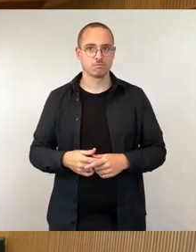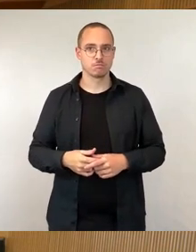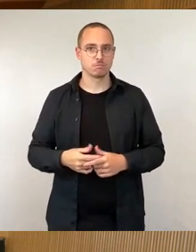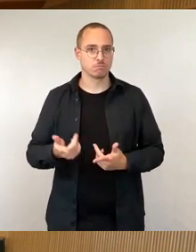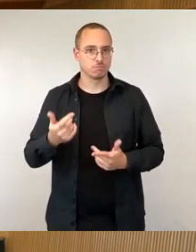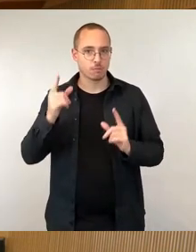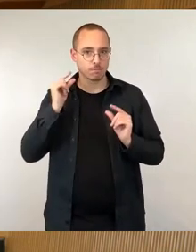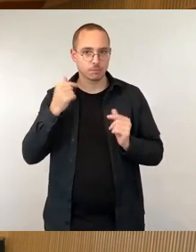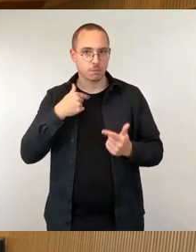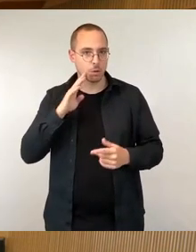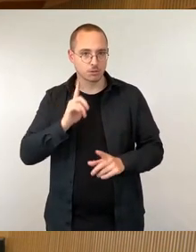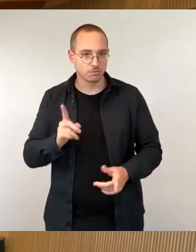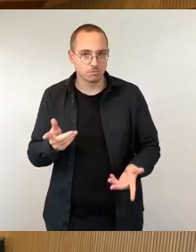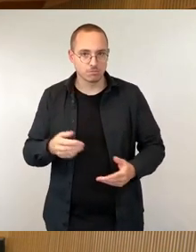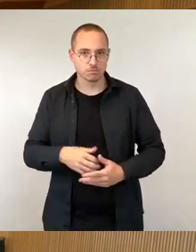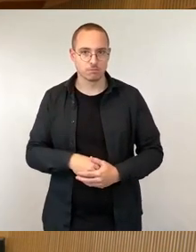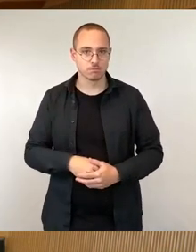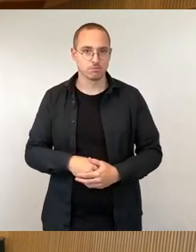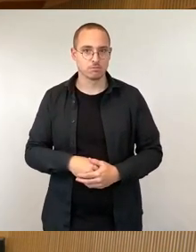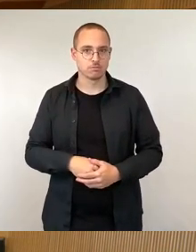vorhin deutlich. Nein. Ich habe vorhin.